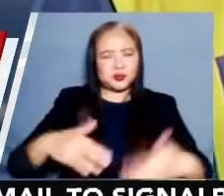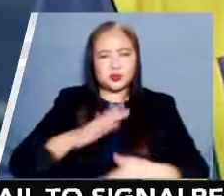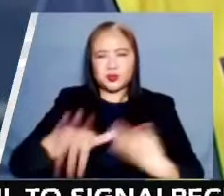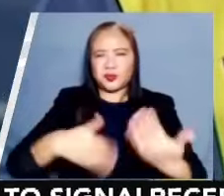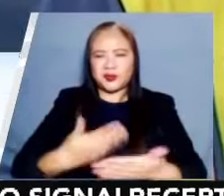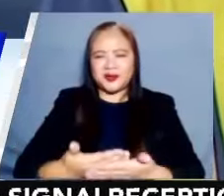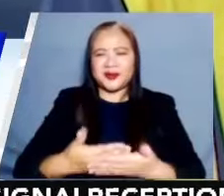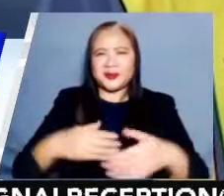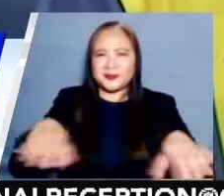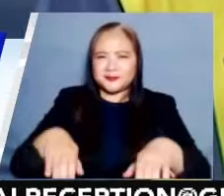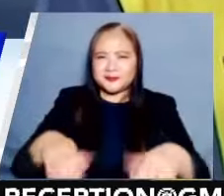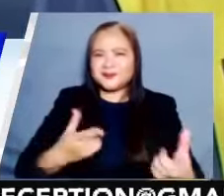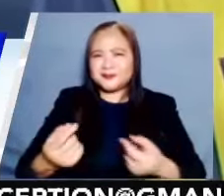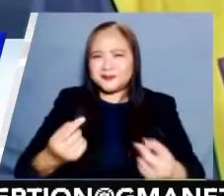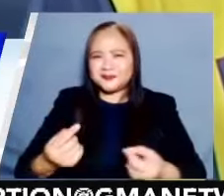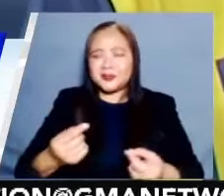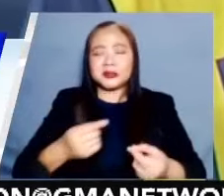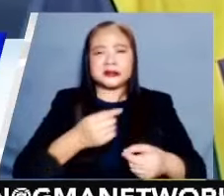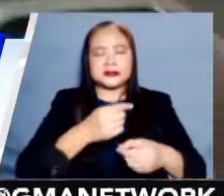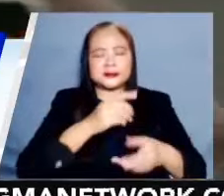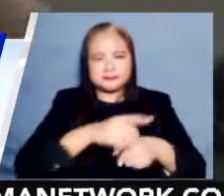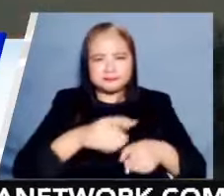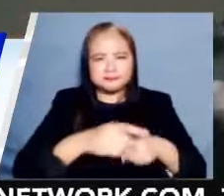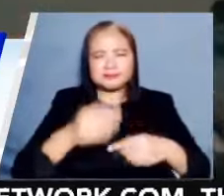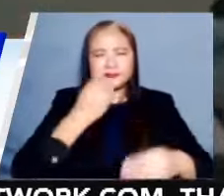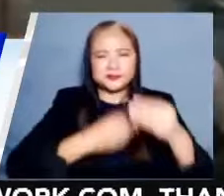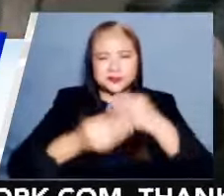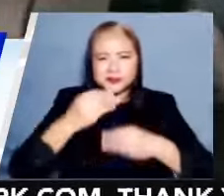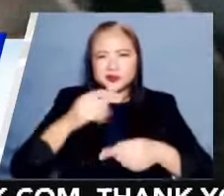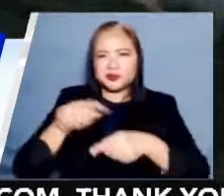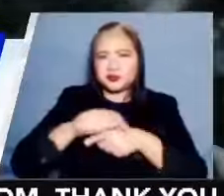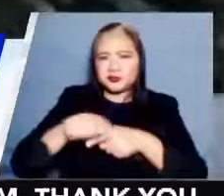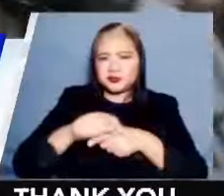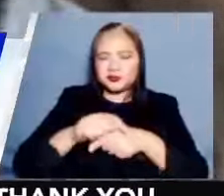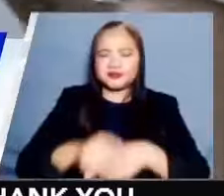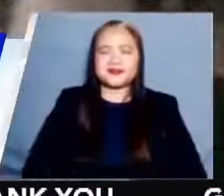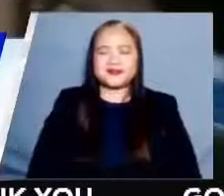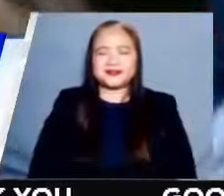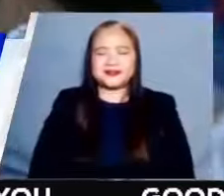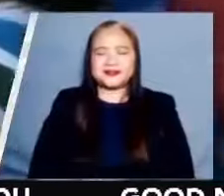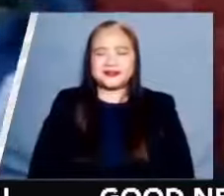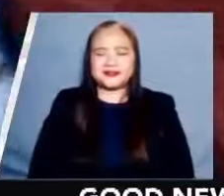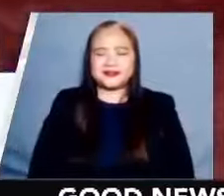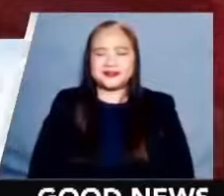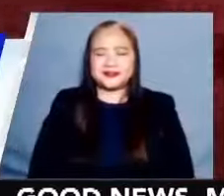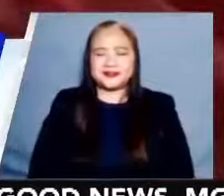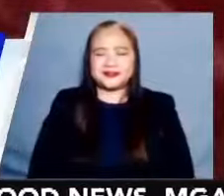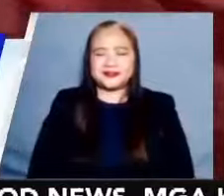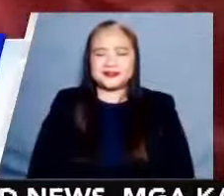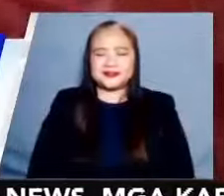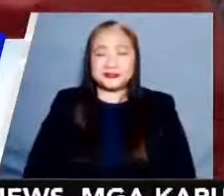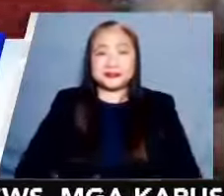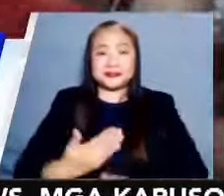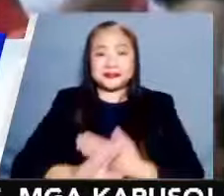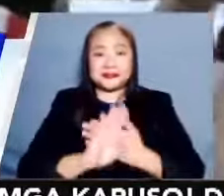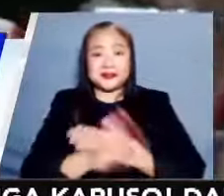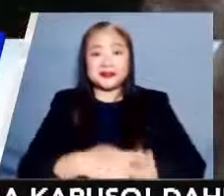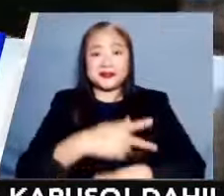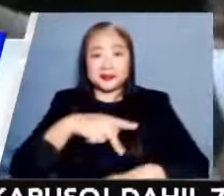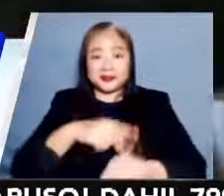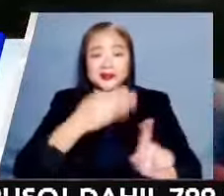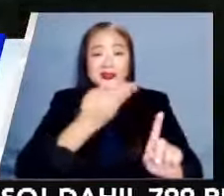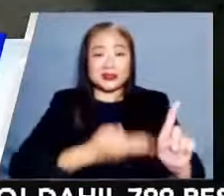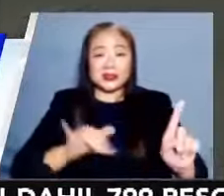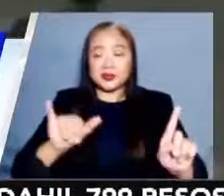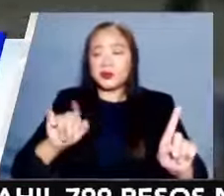sa pagkain, sa training. Sa pagbabalik sa Pilipinas si Carlos Yulo, nakatakdang bigyang